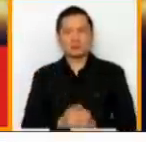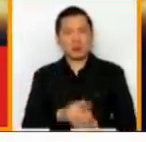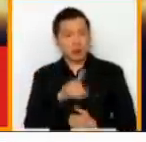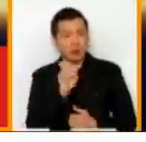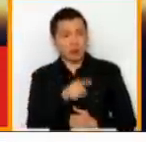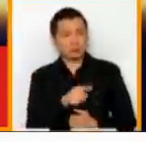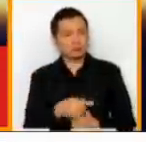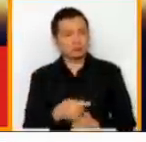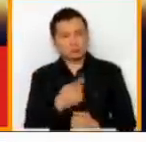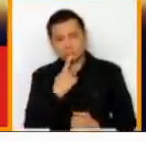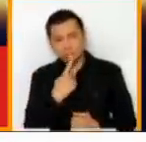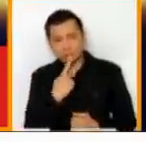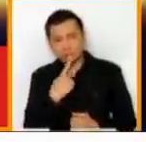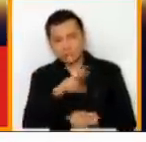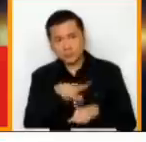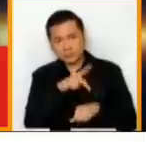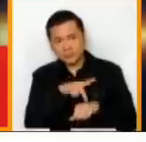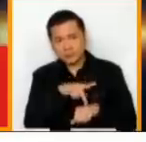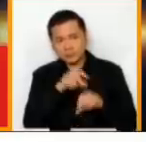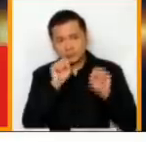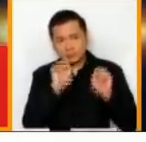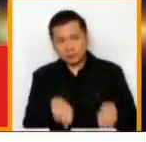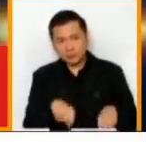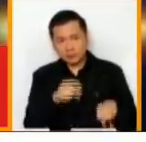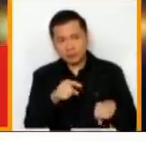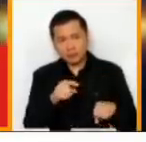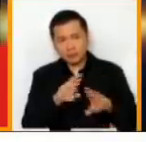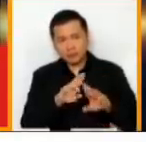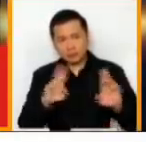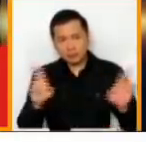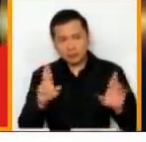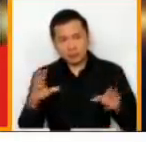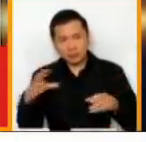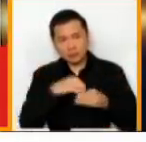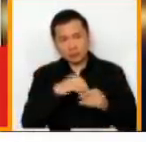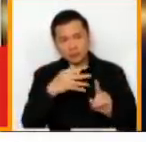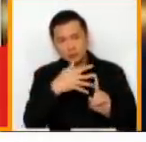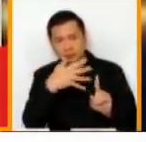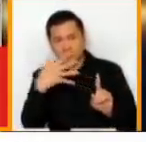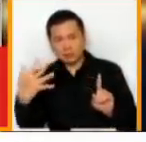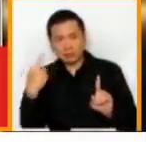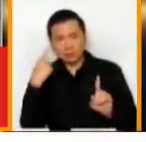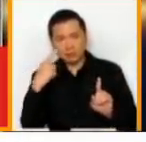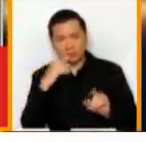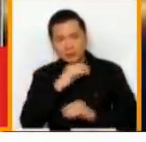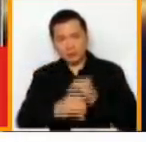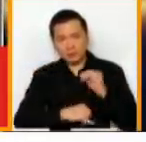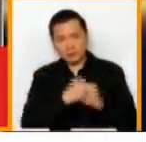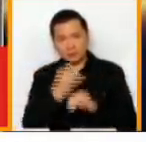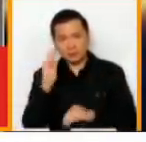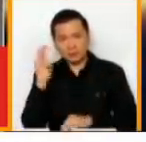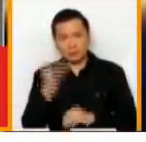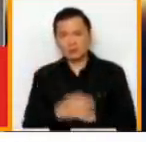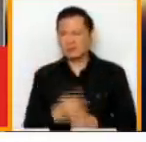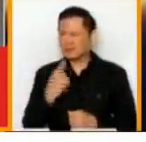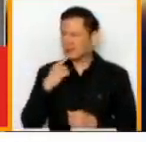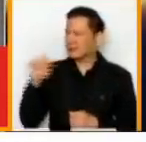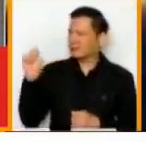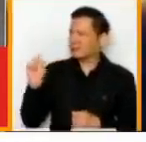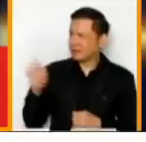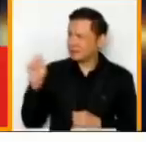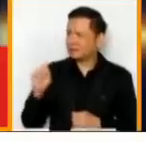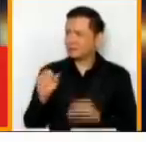na magpadala ng LGBT plus community member bilang kinatawan sa international pageant. Sagot ni Beatrice dyan, tsak na handa na. Naniniwala